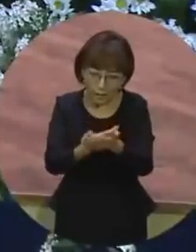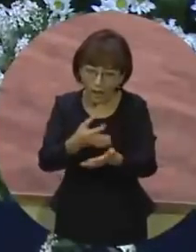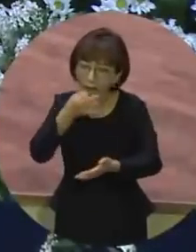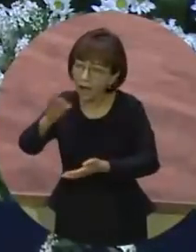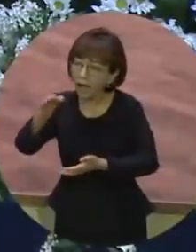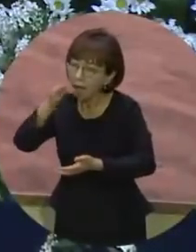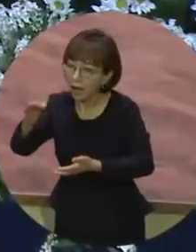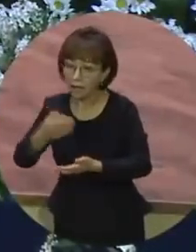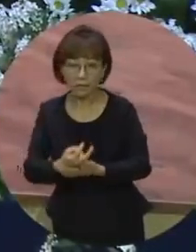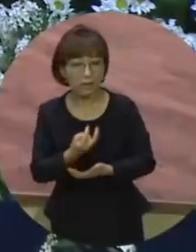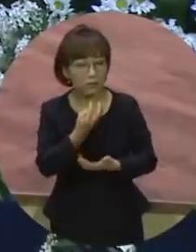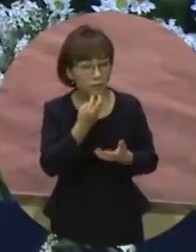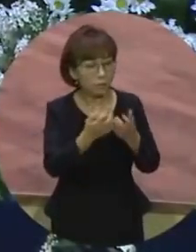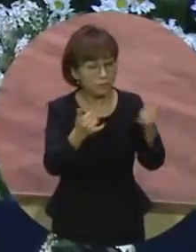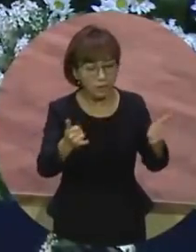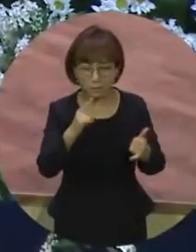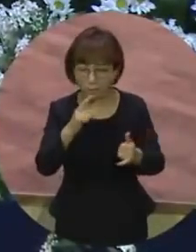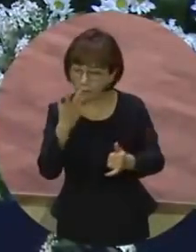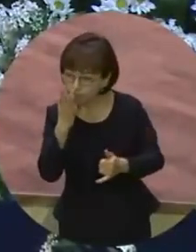야그르트,